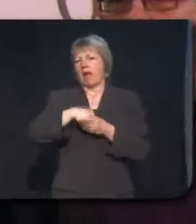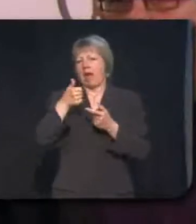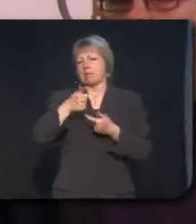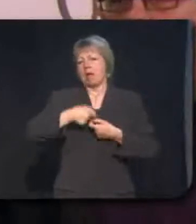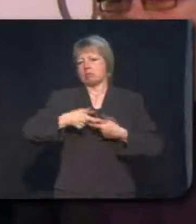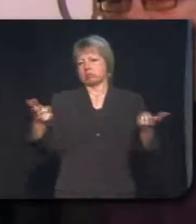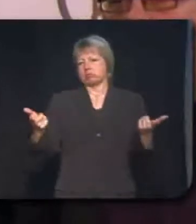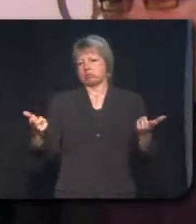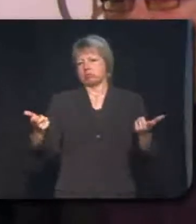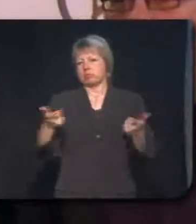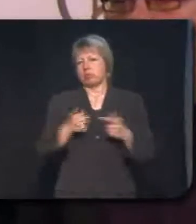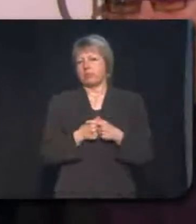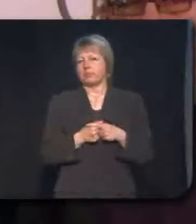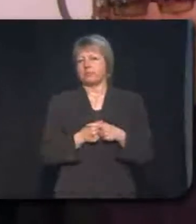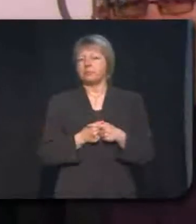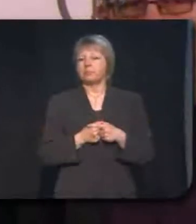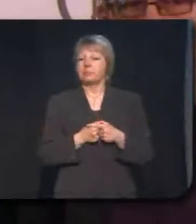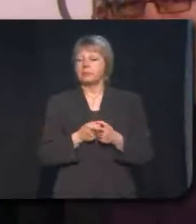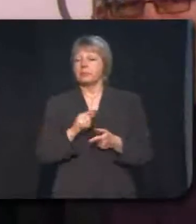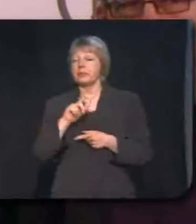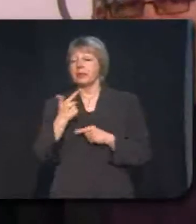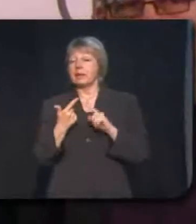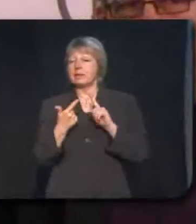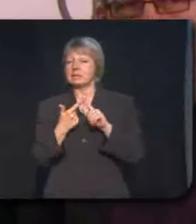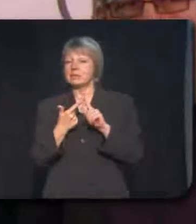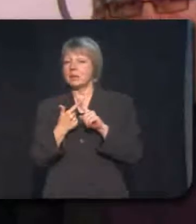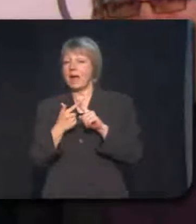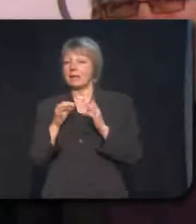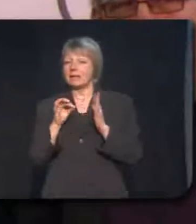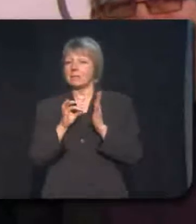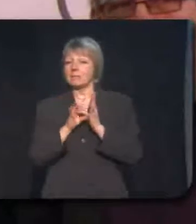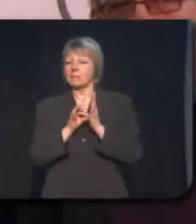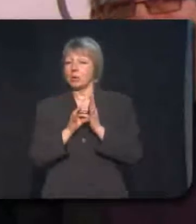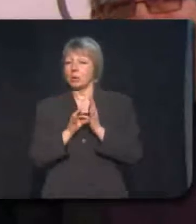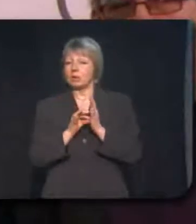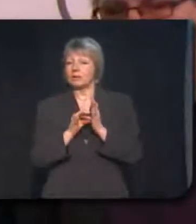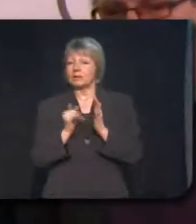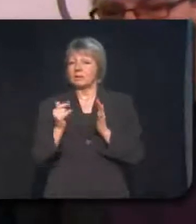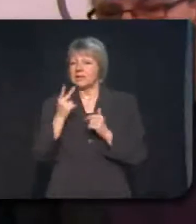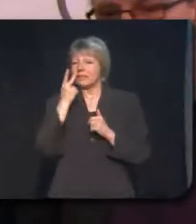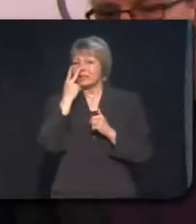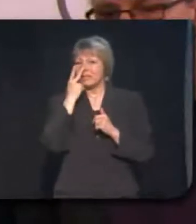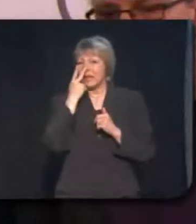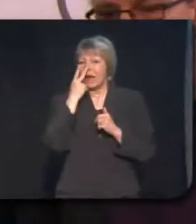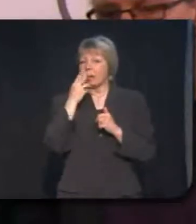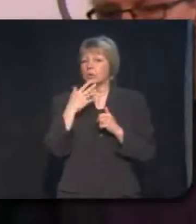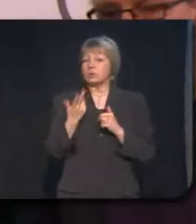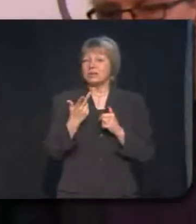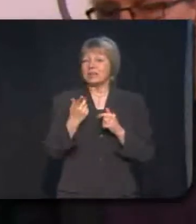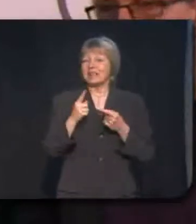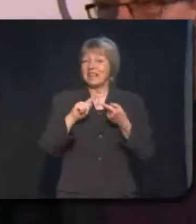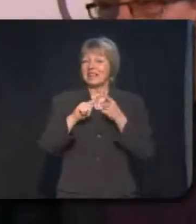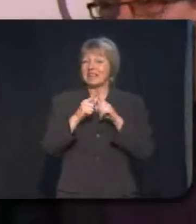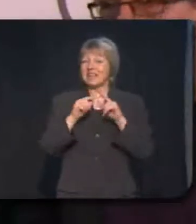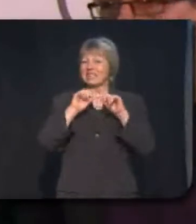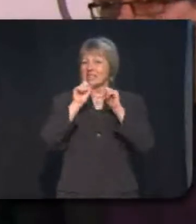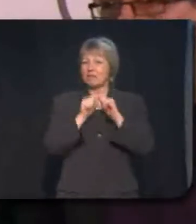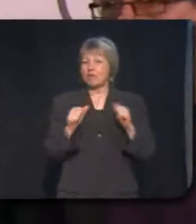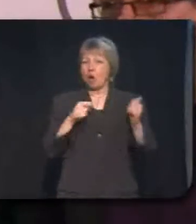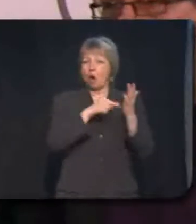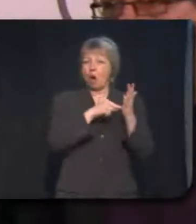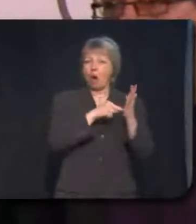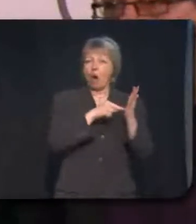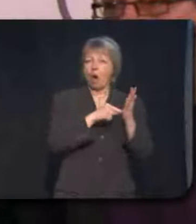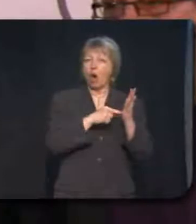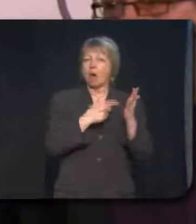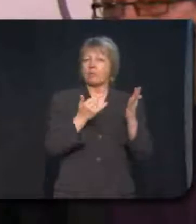die zweite Sache die Informierung der Mitglieder in in Textform wenn eine Abstimmung ansteht